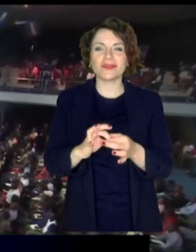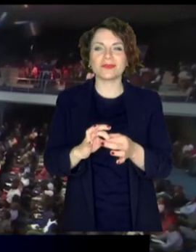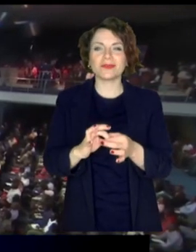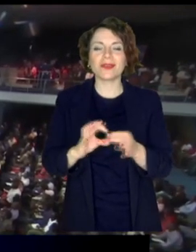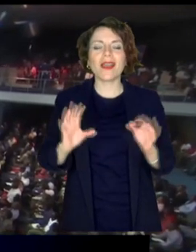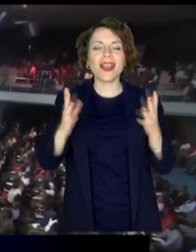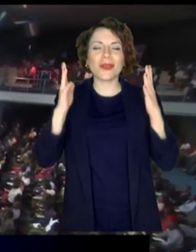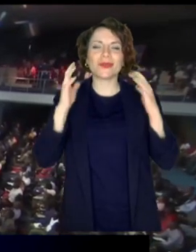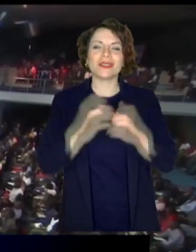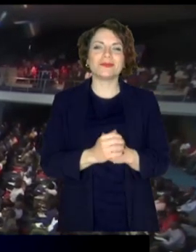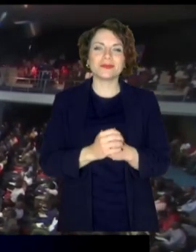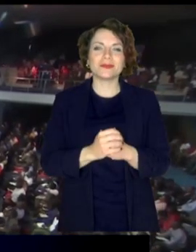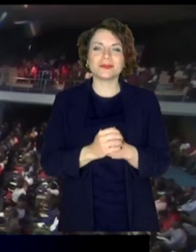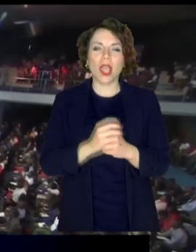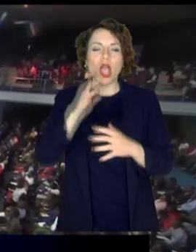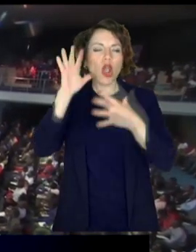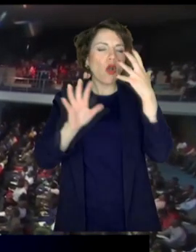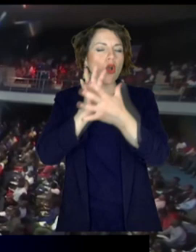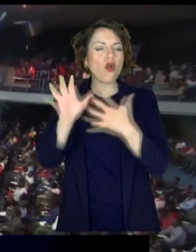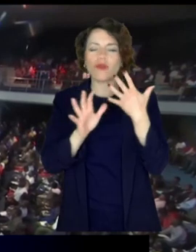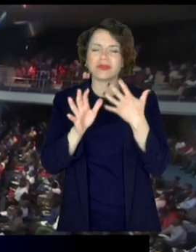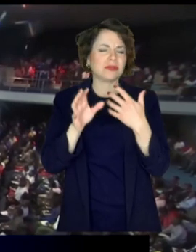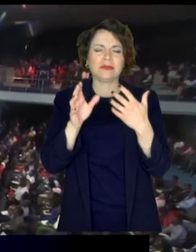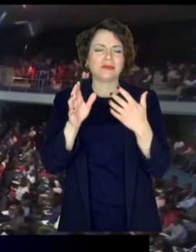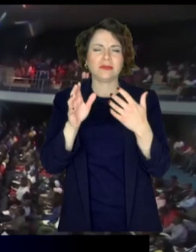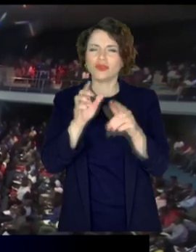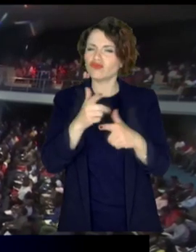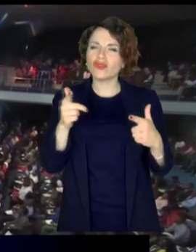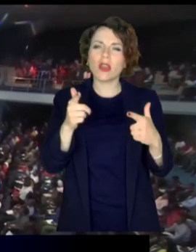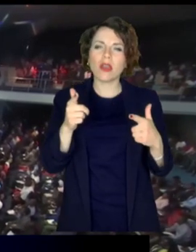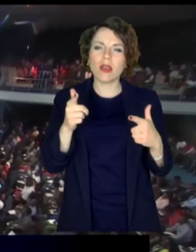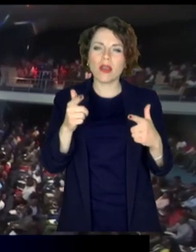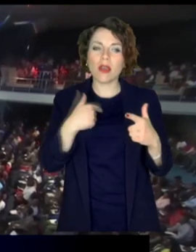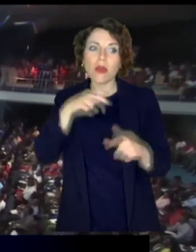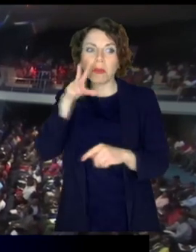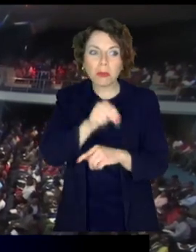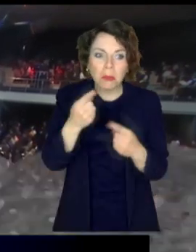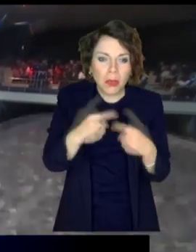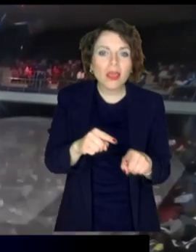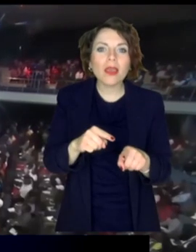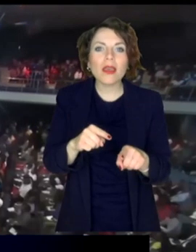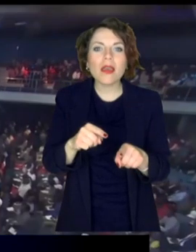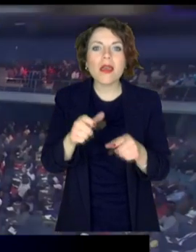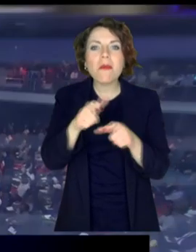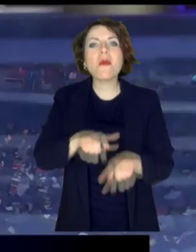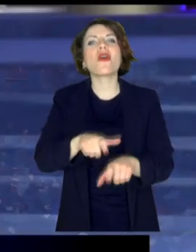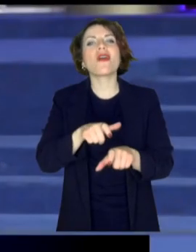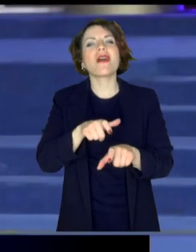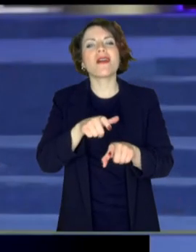Alleluia. Niente confusione. Dice, in me vi ho detto queste cose affinché abbiate pace in me.